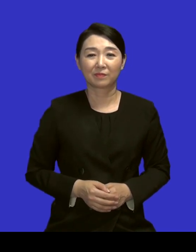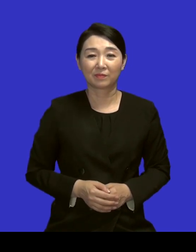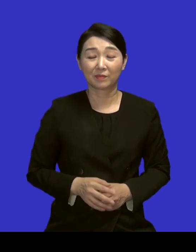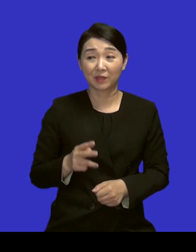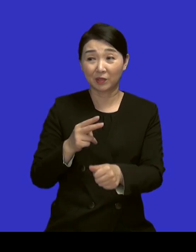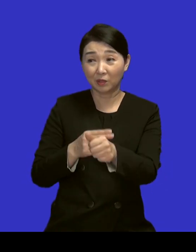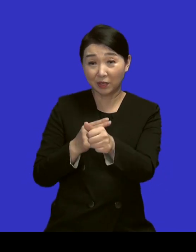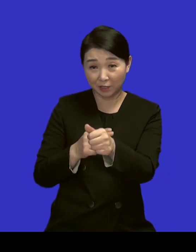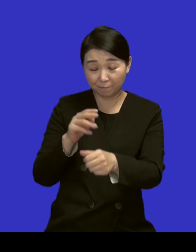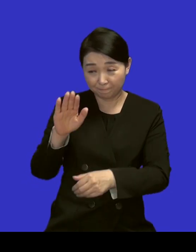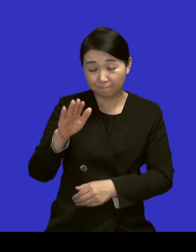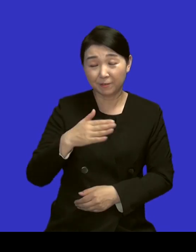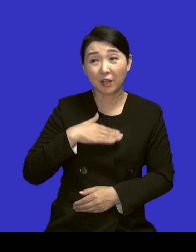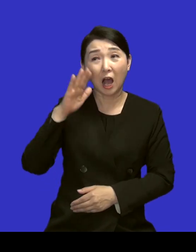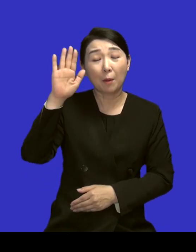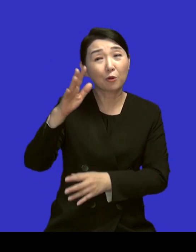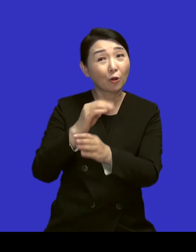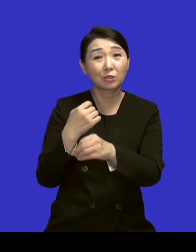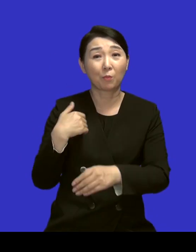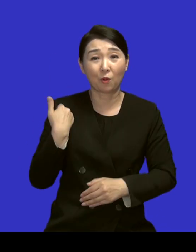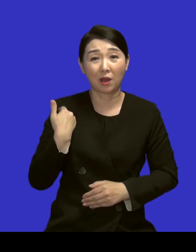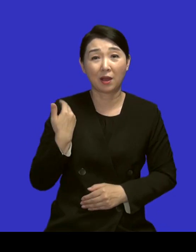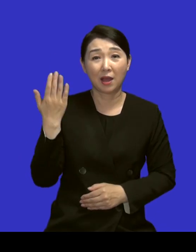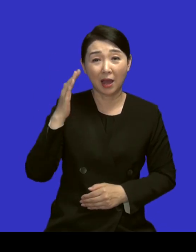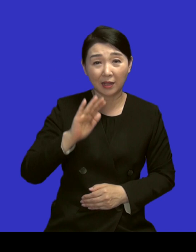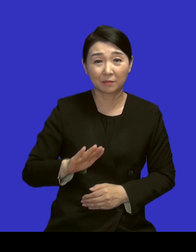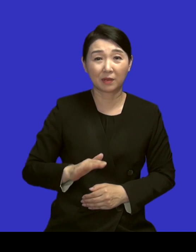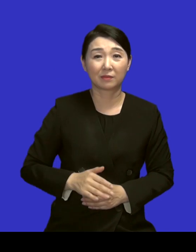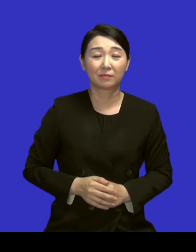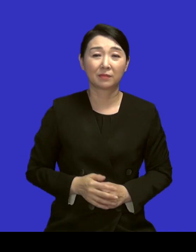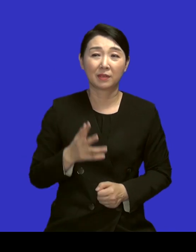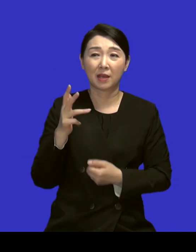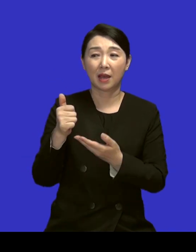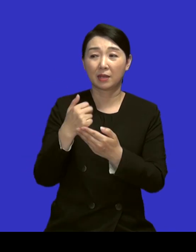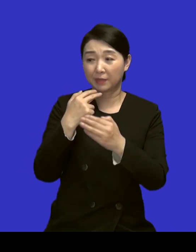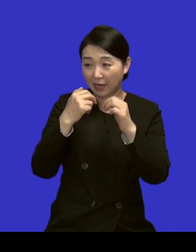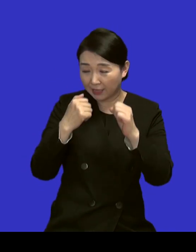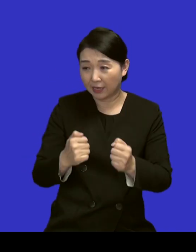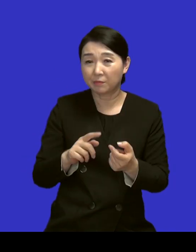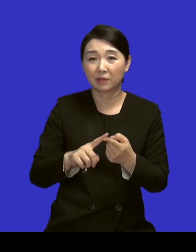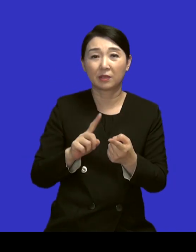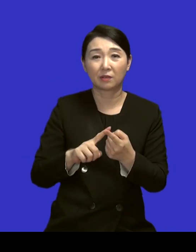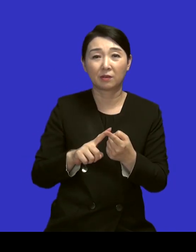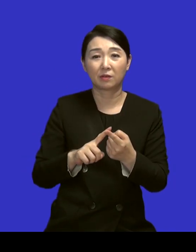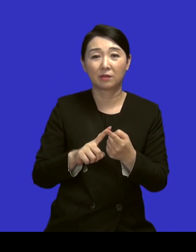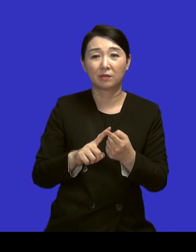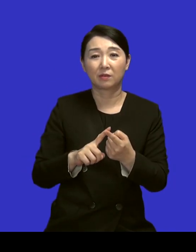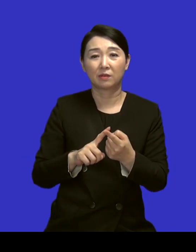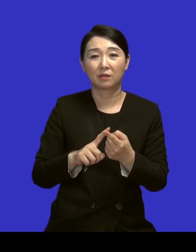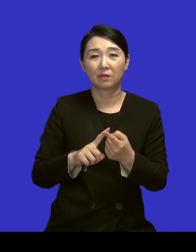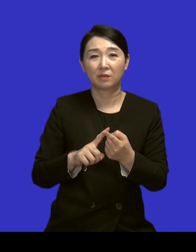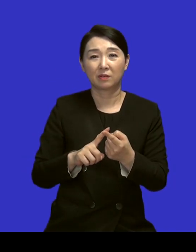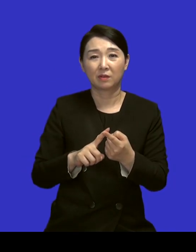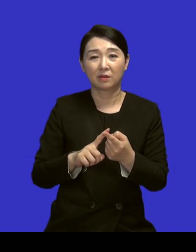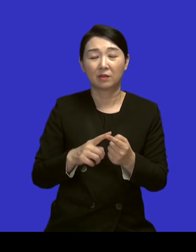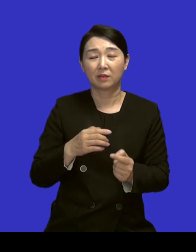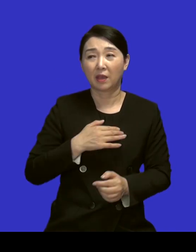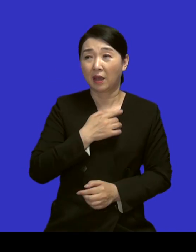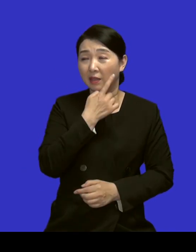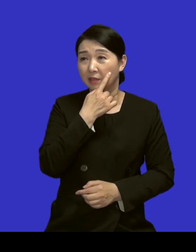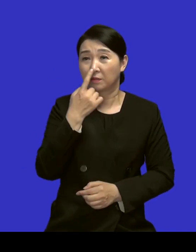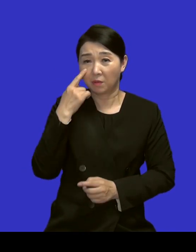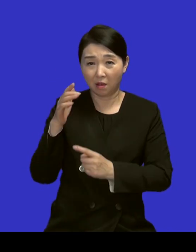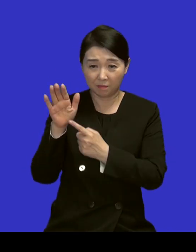선생님 제가 언제가 될지 모르겠지만 꼭 하나님이 살아 계시다는 걸 어떻게 해서든